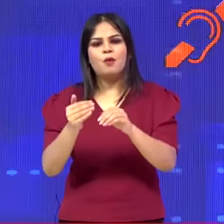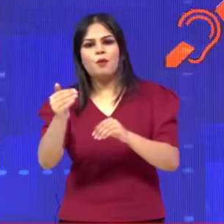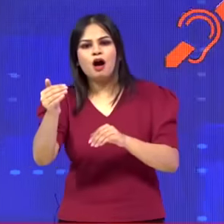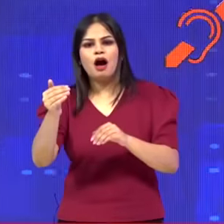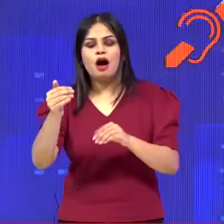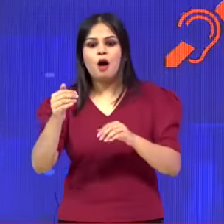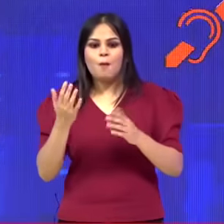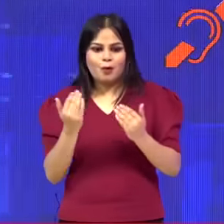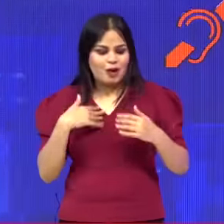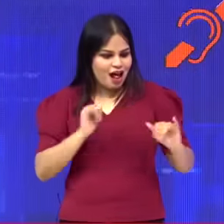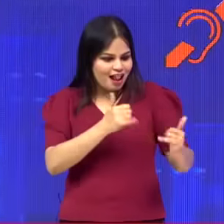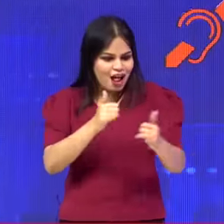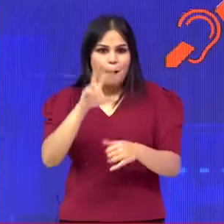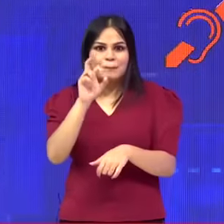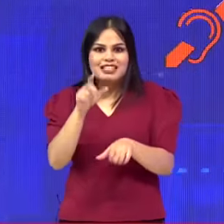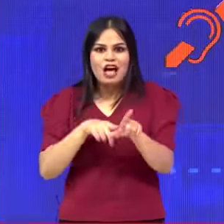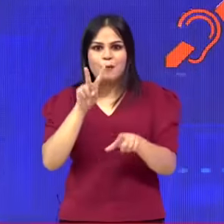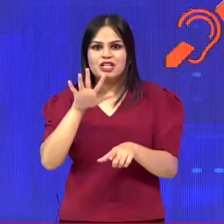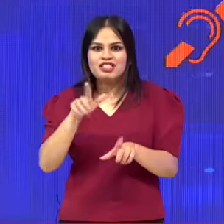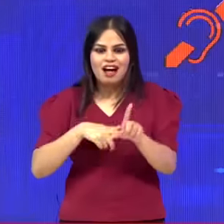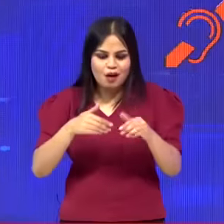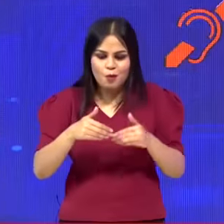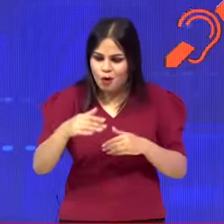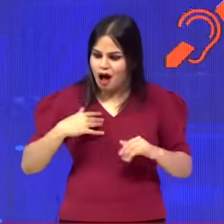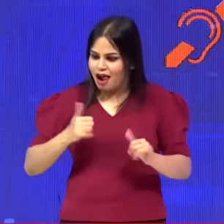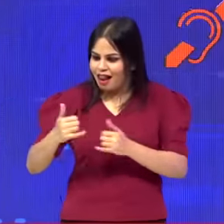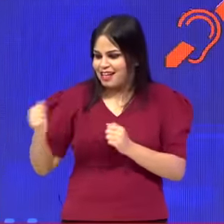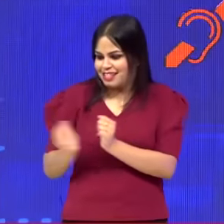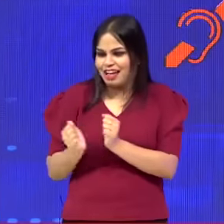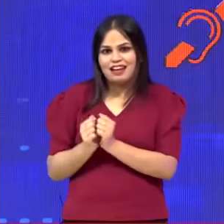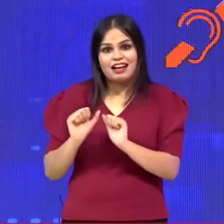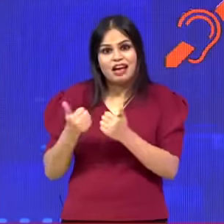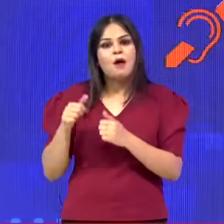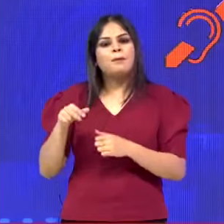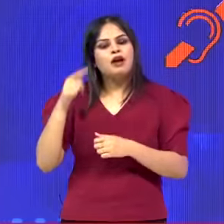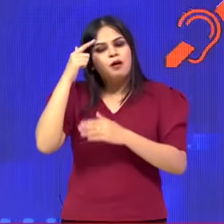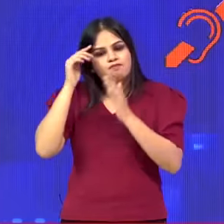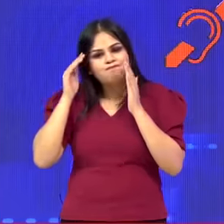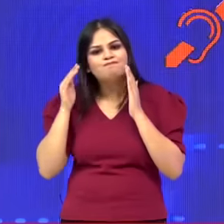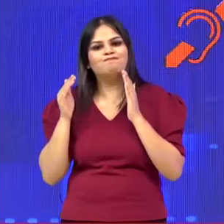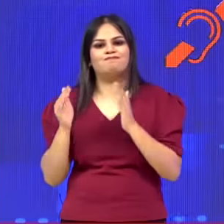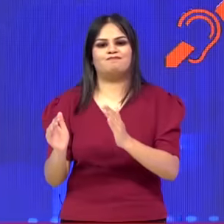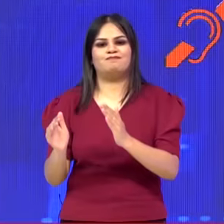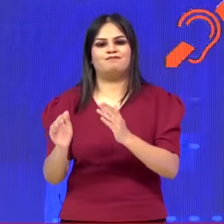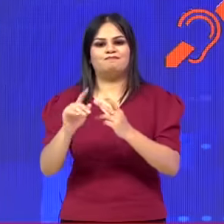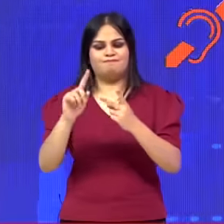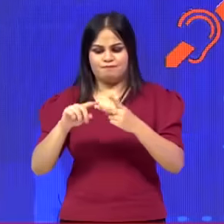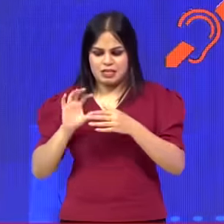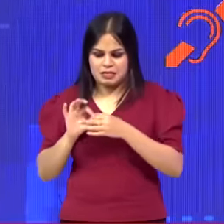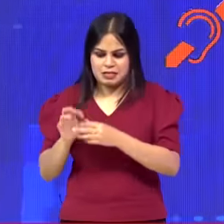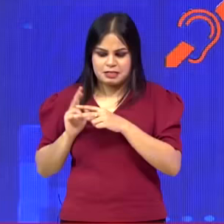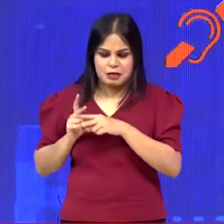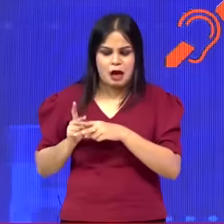स्टिल प्ले विद देम फॉर अनदर 20-25 years. इसको बोलते हैं सर डेडिकेशन,